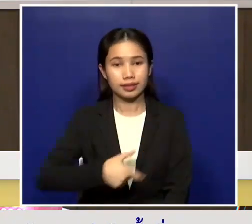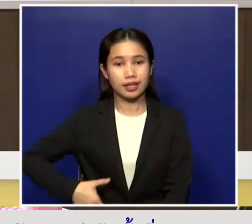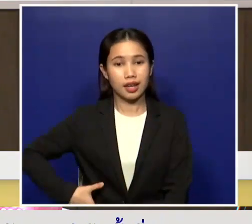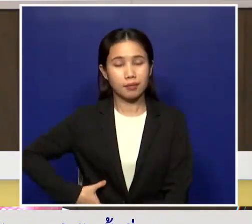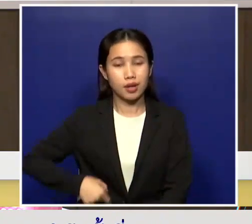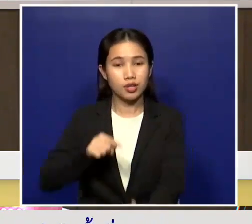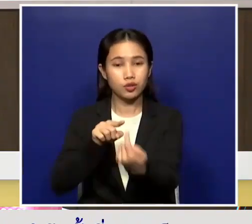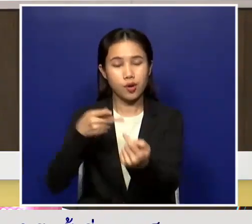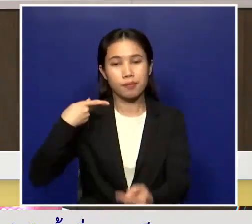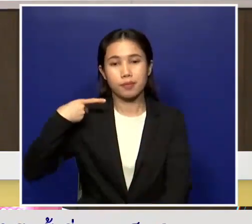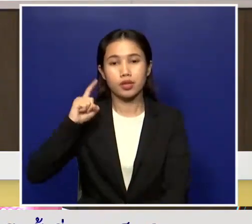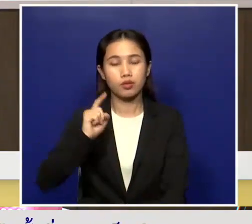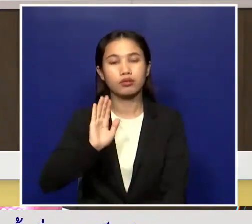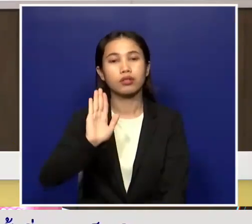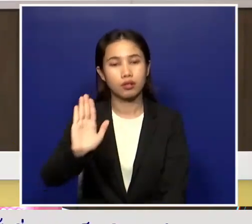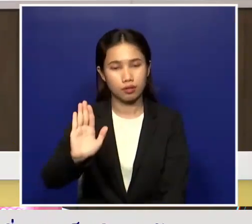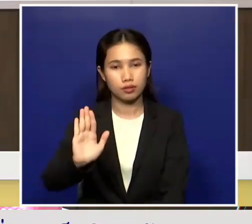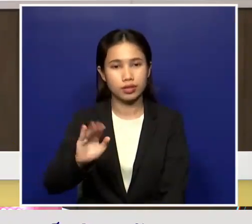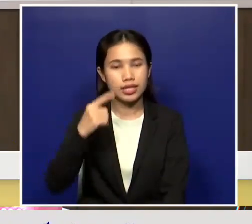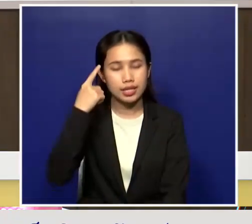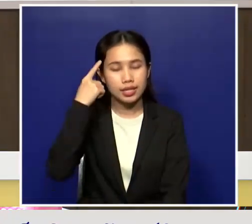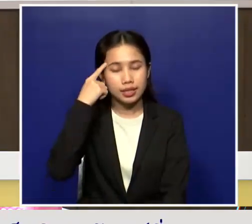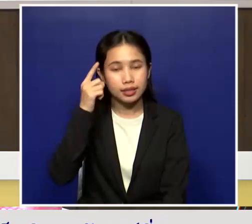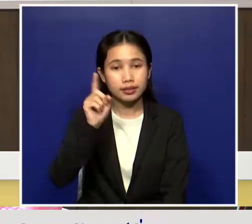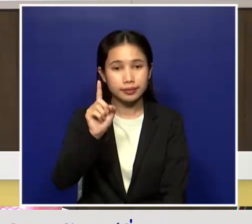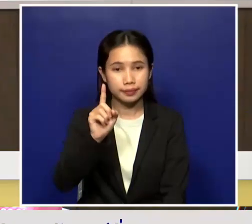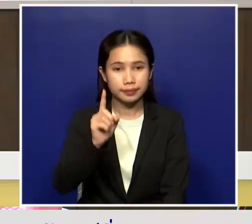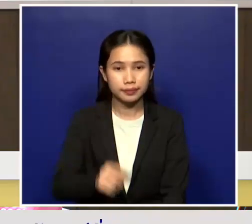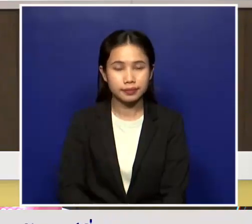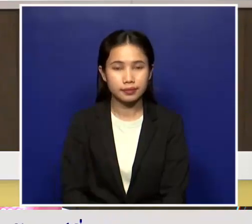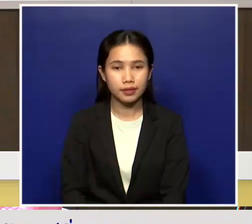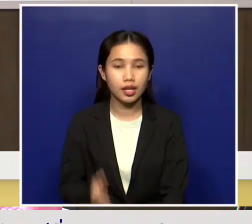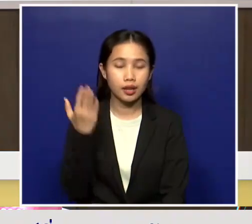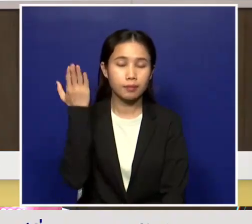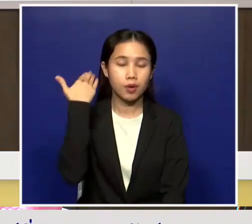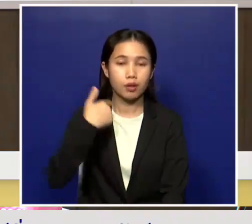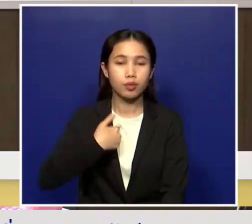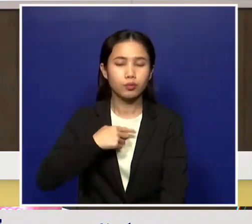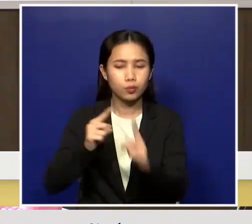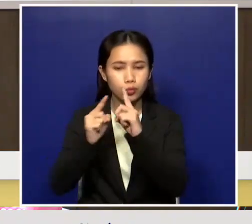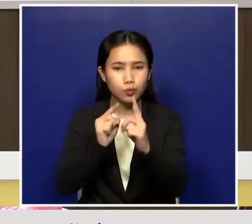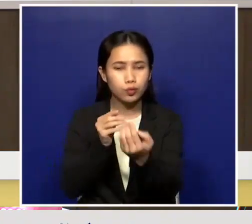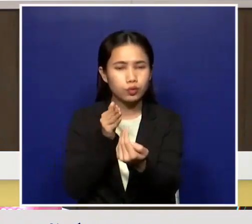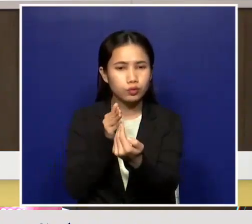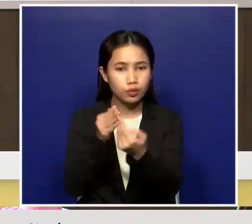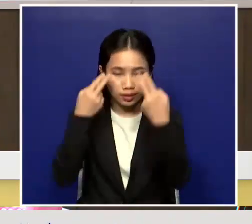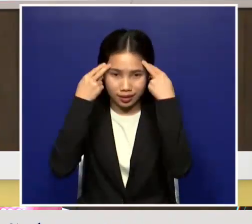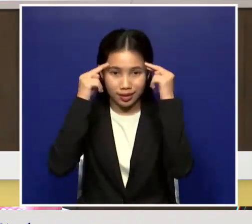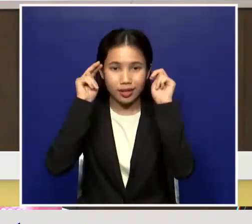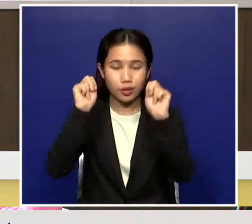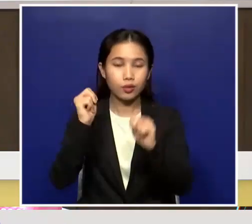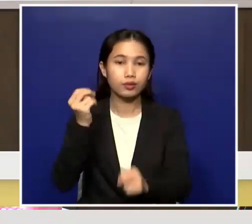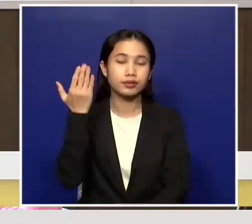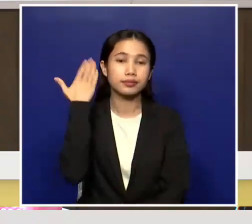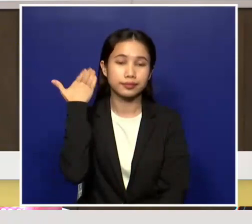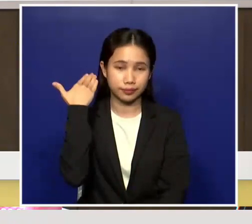นะมีข้อคิดเห็นที่ผมได้พบกับอดีตนายกหลายท่านทุกคนสะท้อนเป็นเสียงเดียวกัน